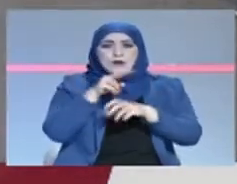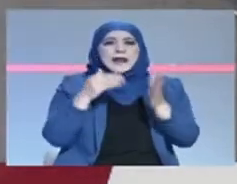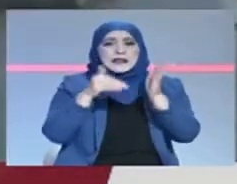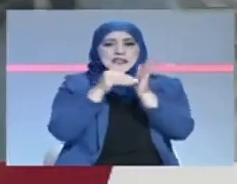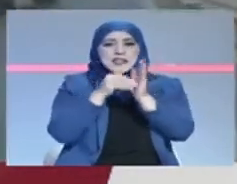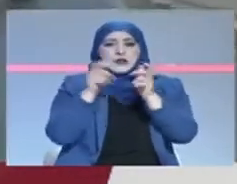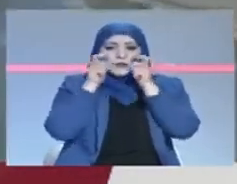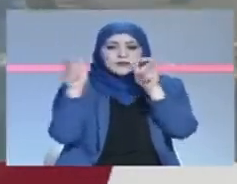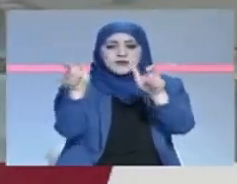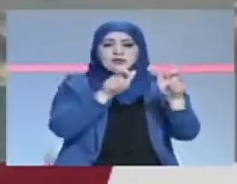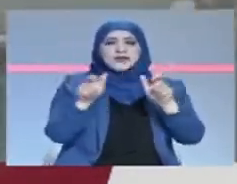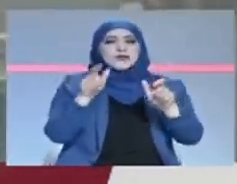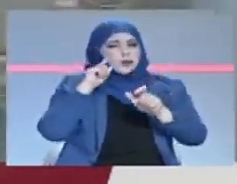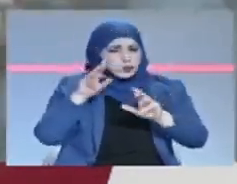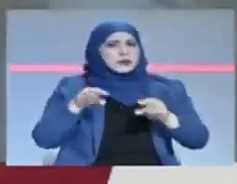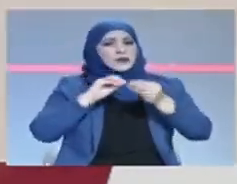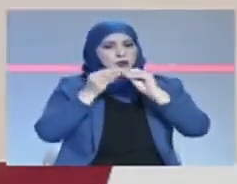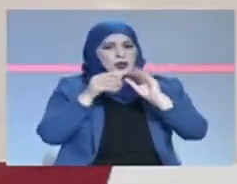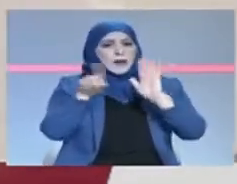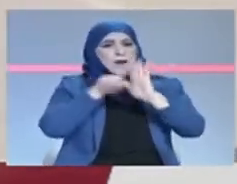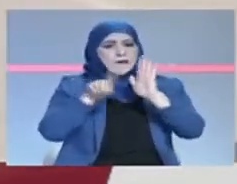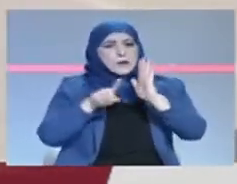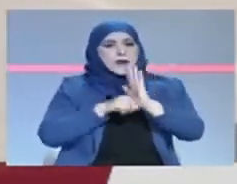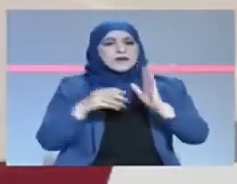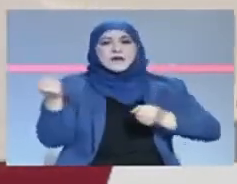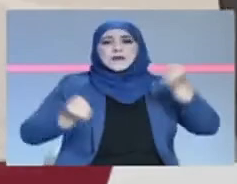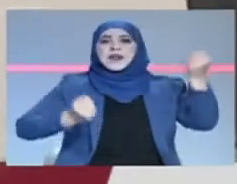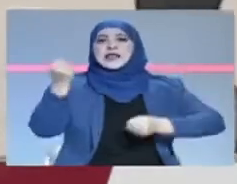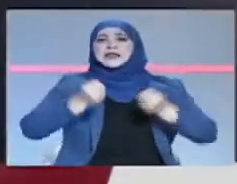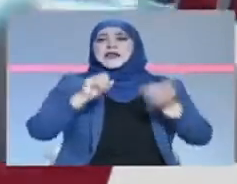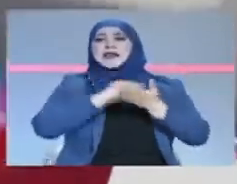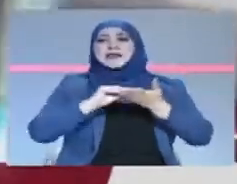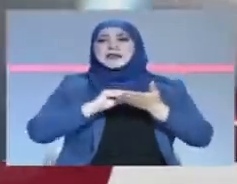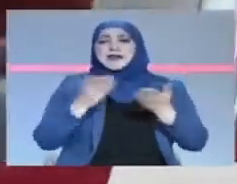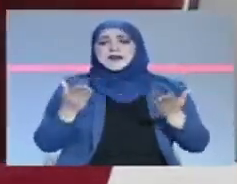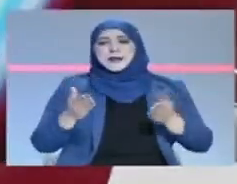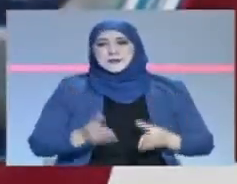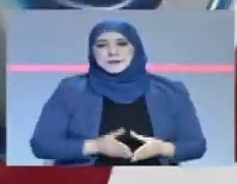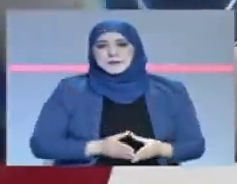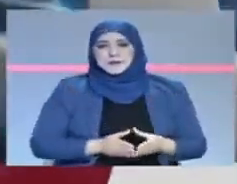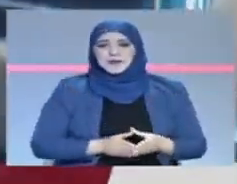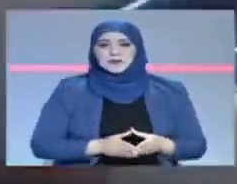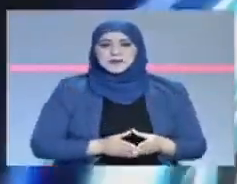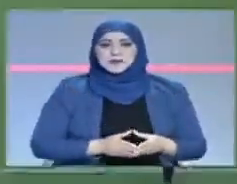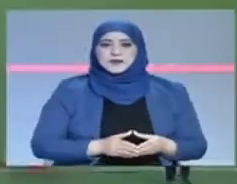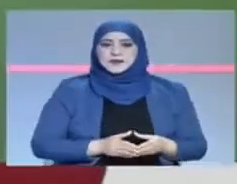حملاتها، ورصد لعدد من تجاوزات مستخدمي العربات خلال الجولان.